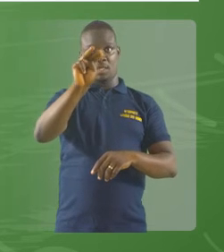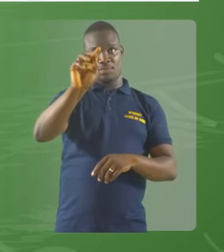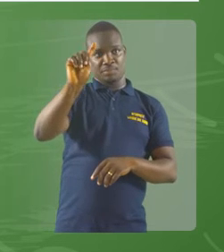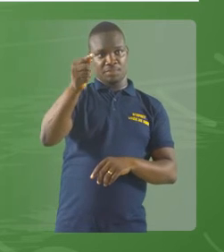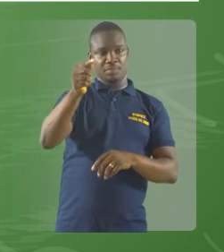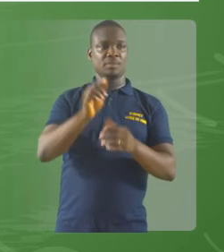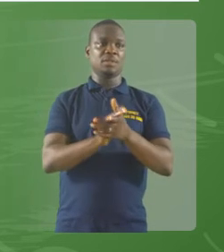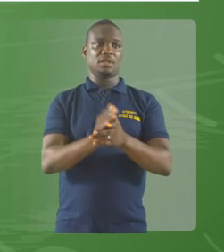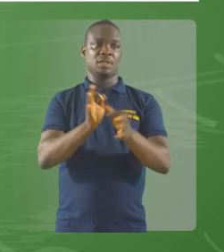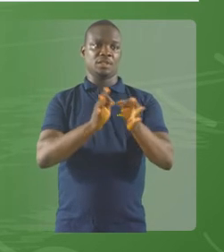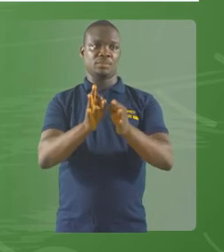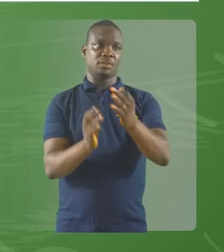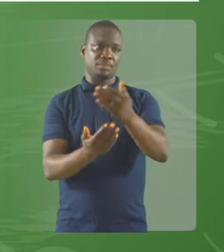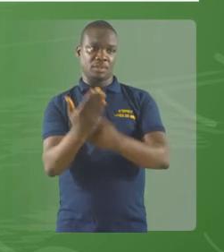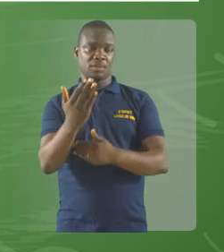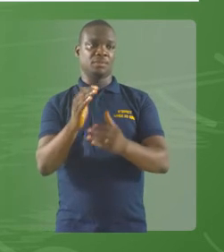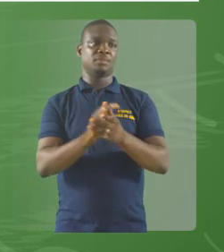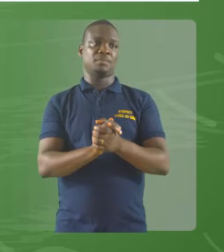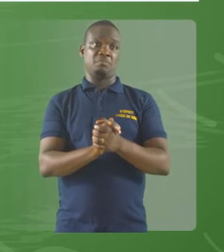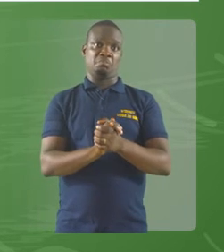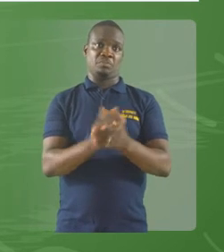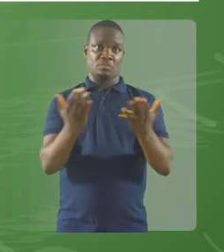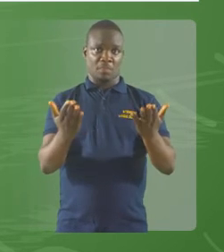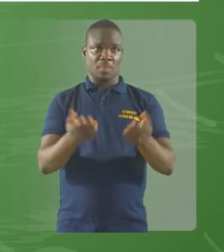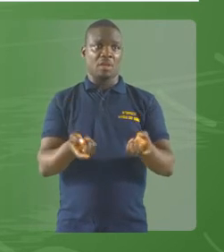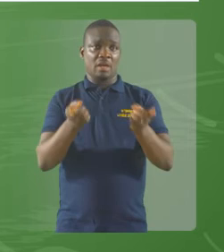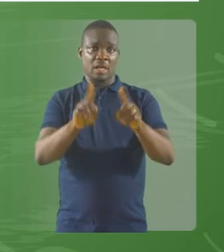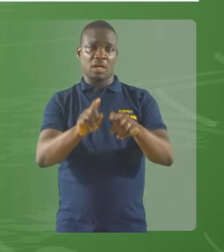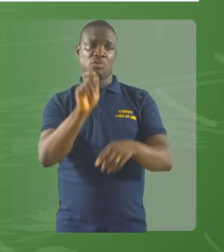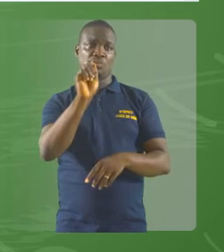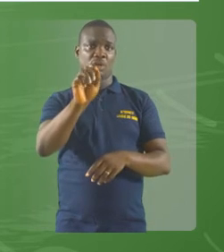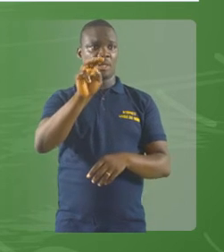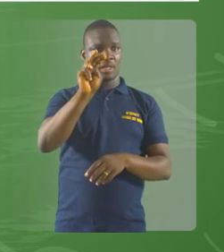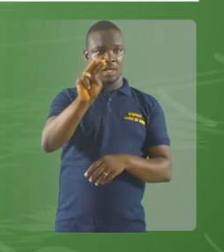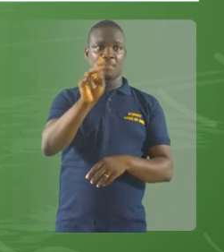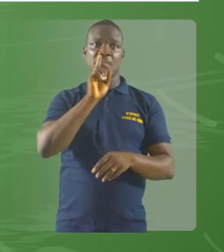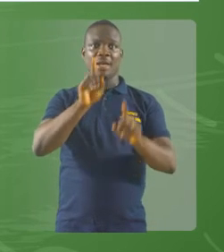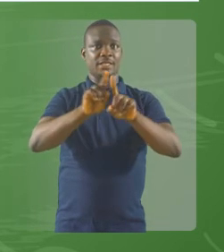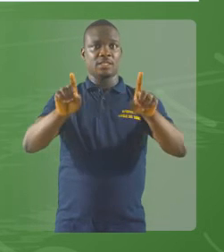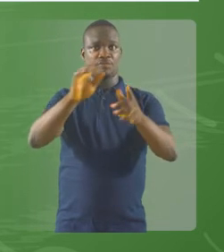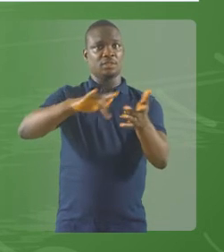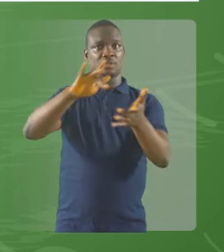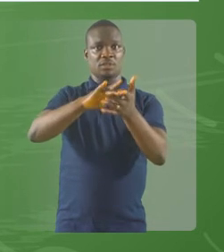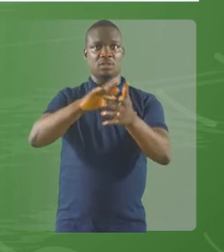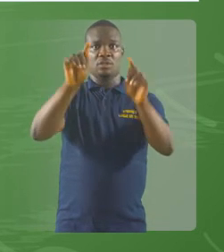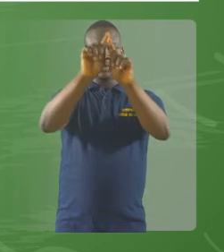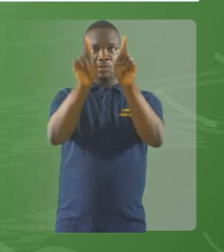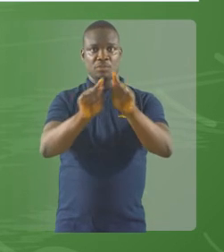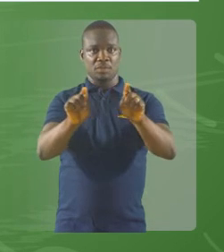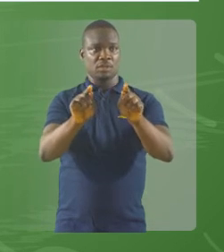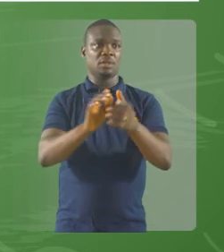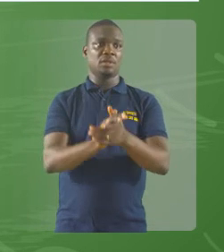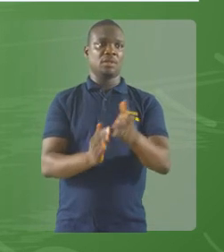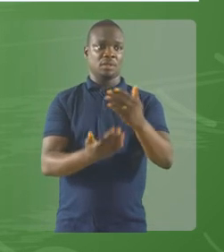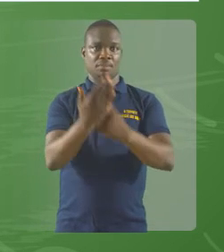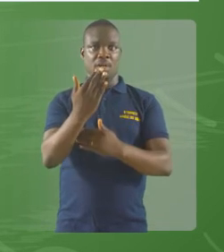se traduit par lorsque le point M est différent du centre oméga,